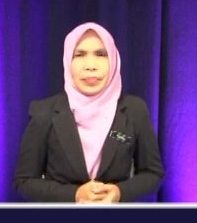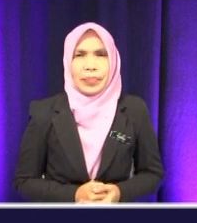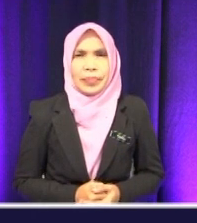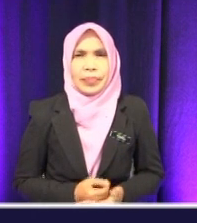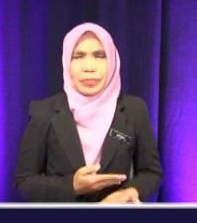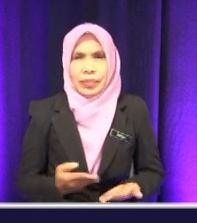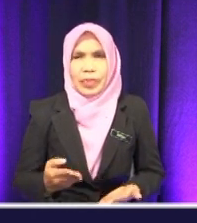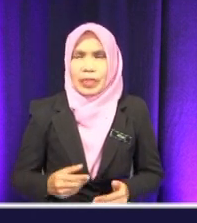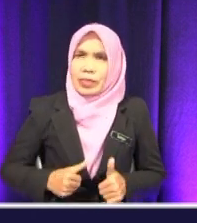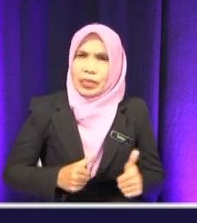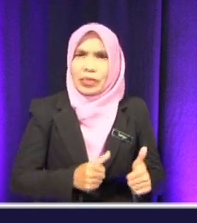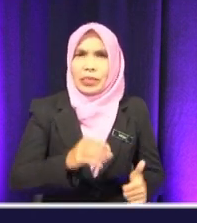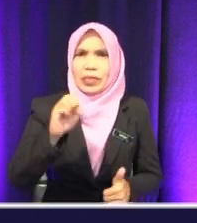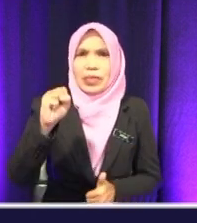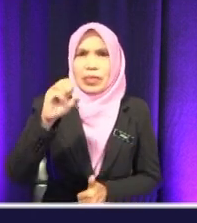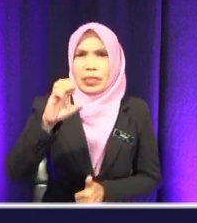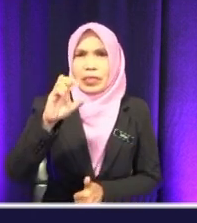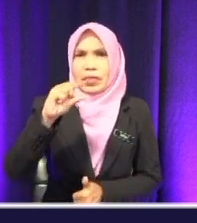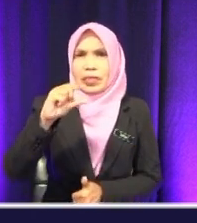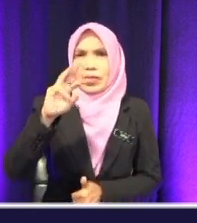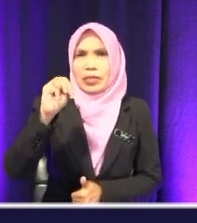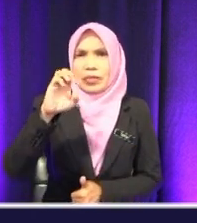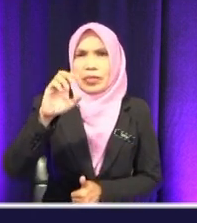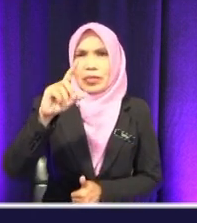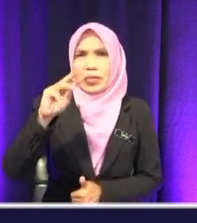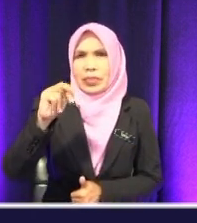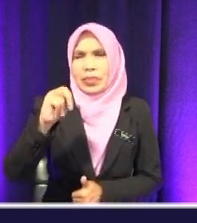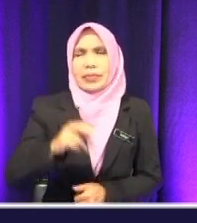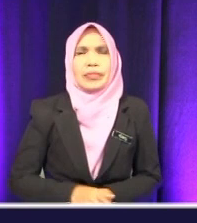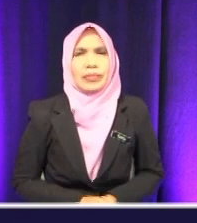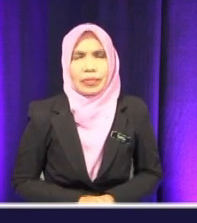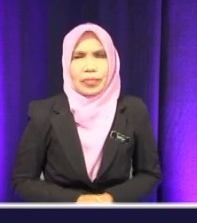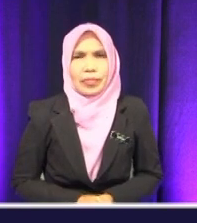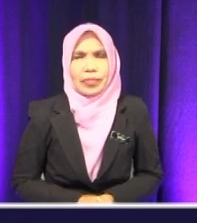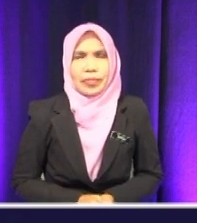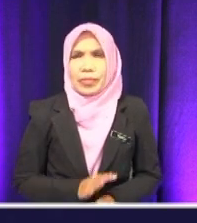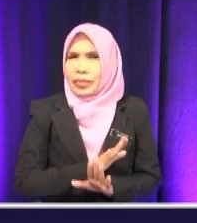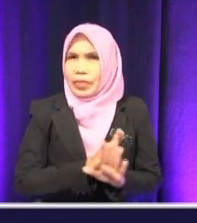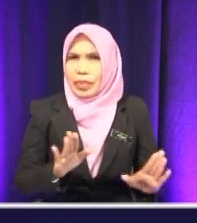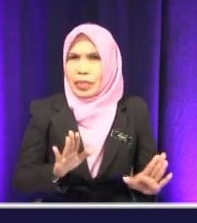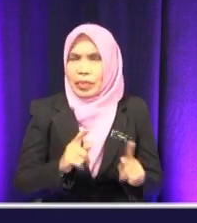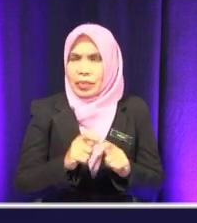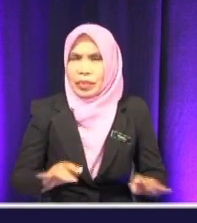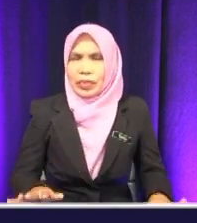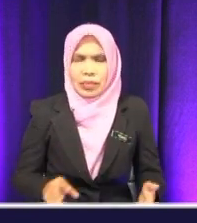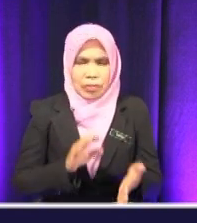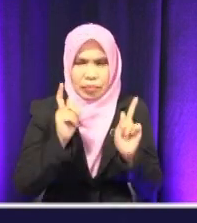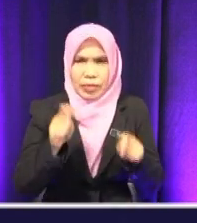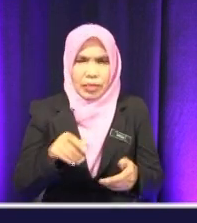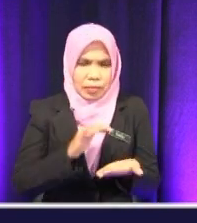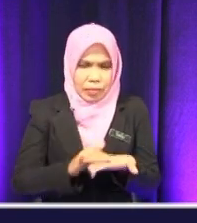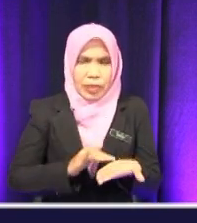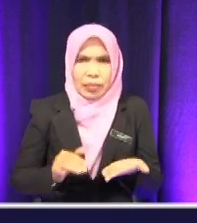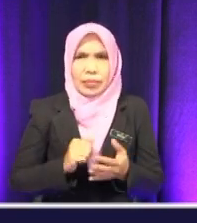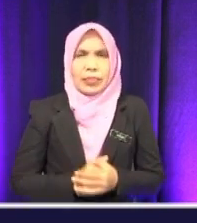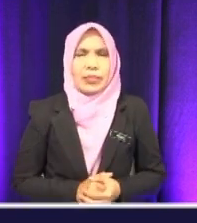bukan sepenuhnya jadi Jangan rasa Tengok aja dulu ya Baca dulu dan